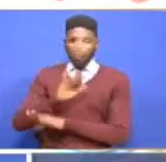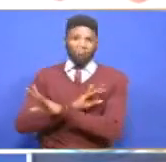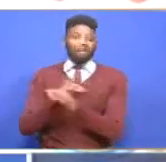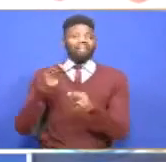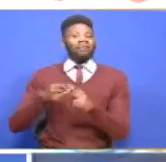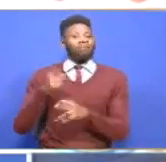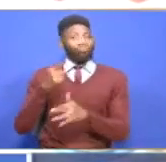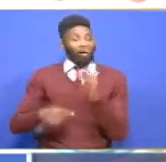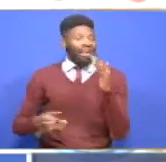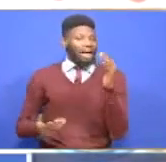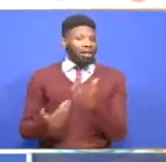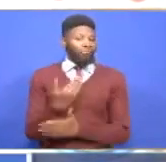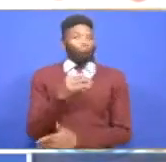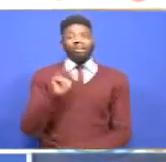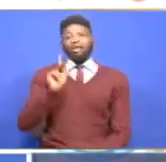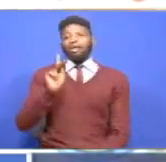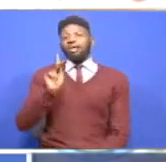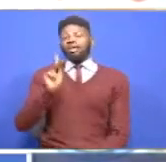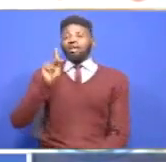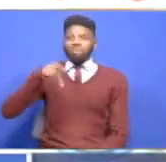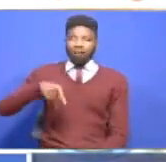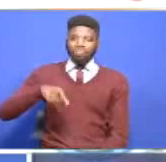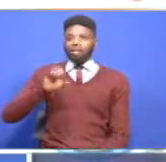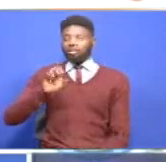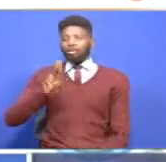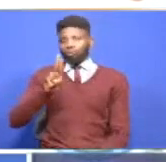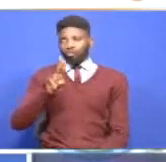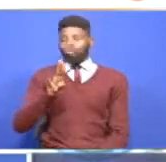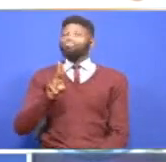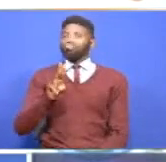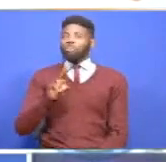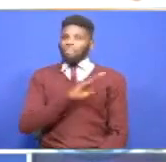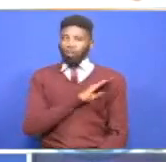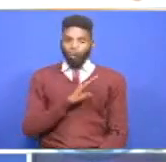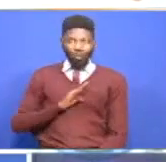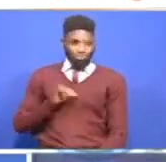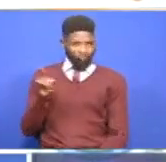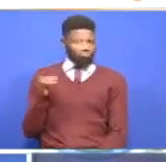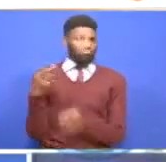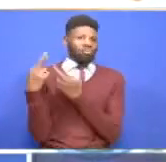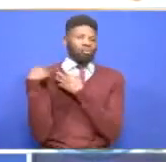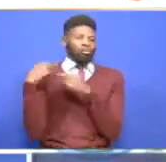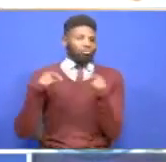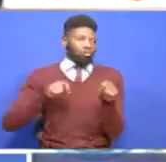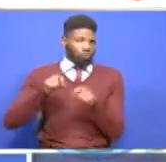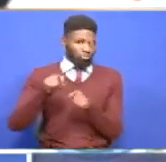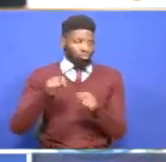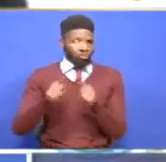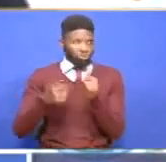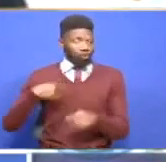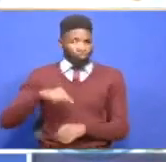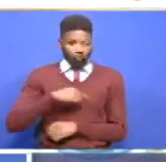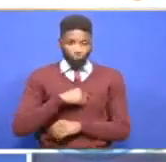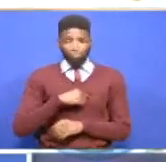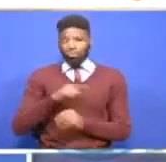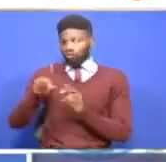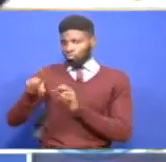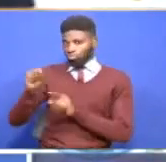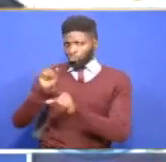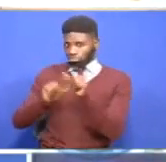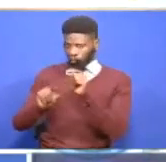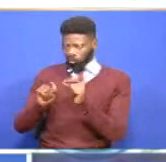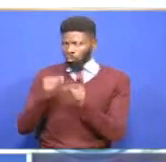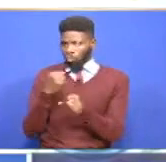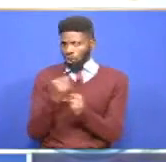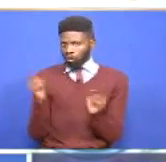NIO, KPCU, ambayo imesimamiwa na board. Ya, ambayo tumeshagua interim, ambayo itasimamia kwa hiyo